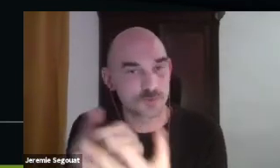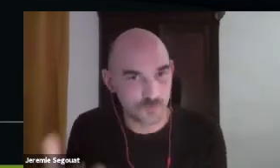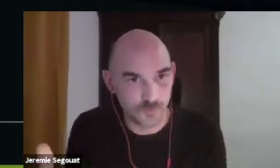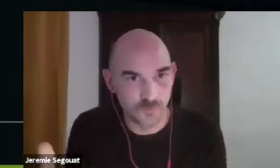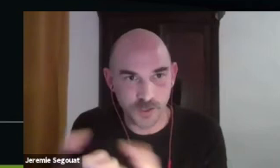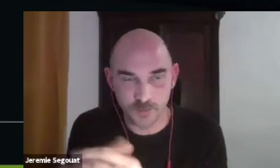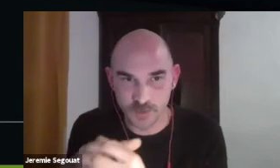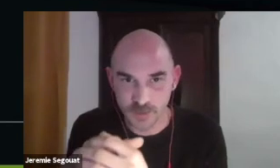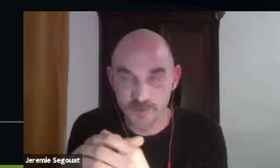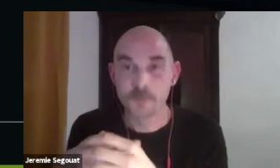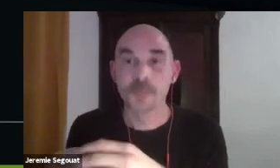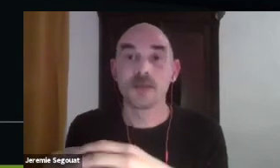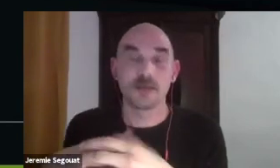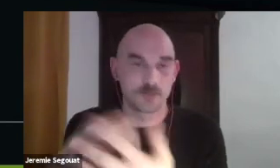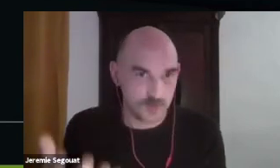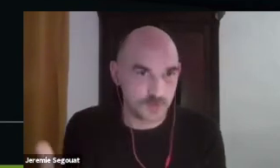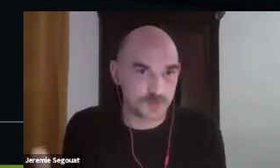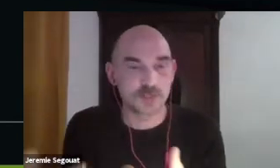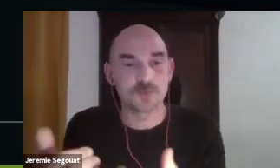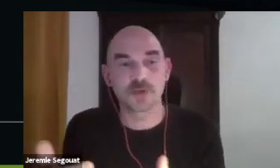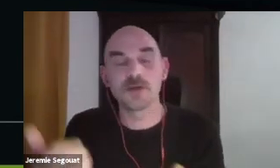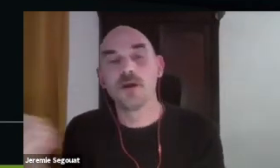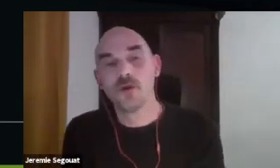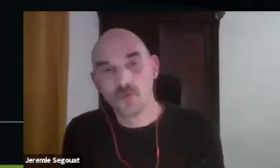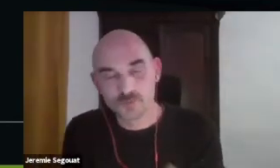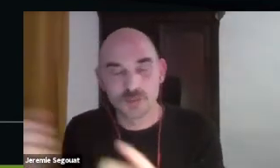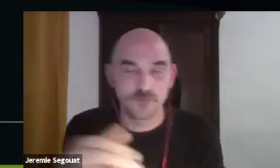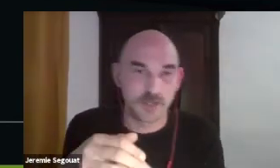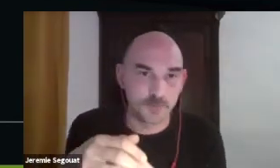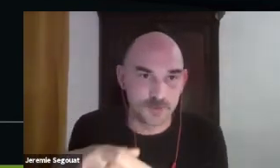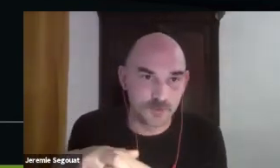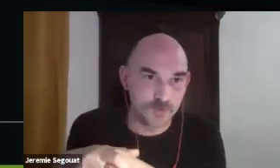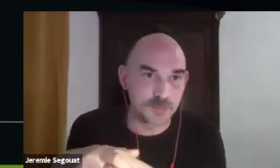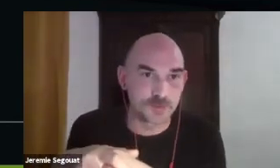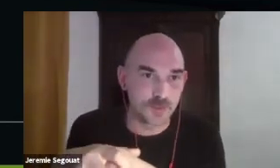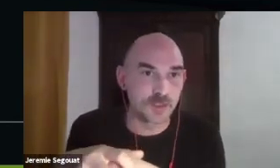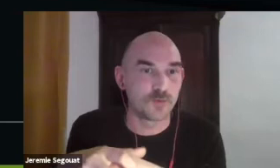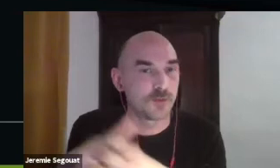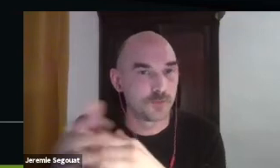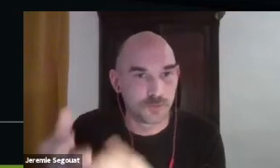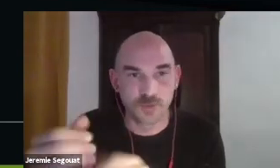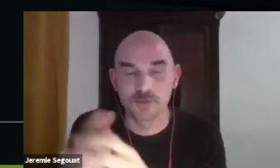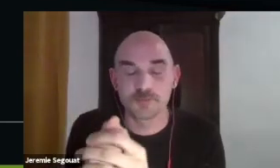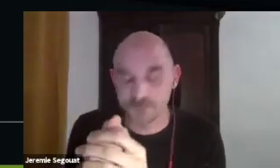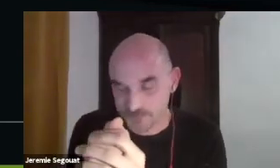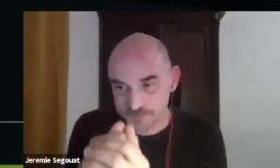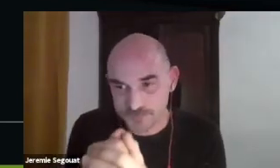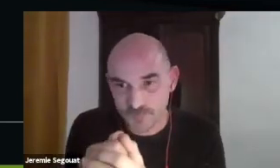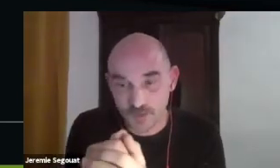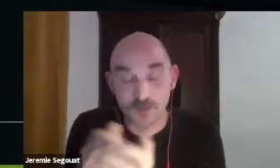où est-ce qu'on se trouve par rapport à elle et si on doit s'absenter à ce moment là on signifie à la personne qu'on va s'absenter et qu'on va un peu plus loin